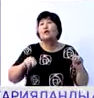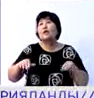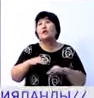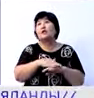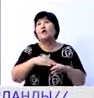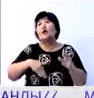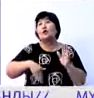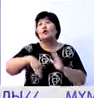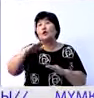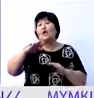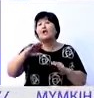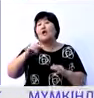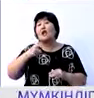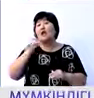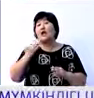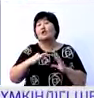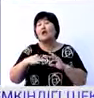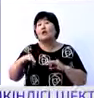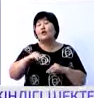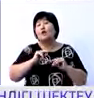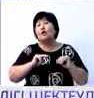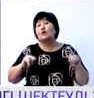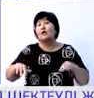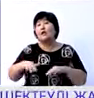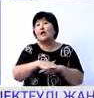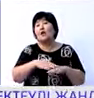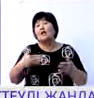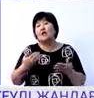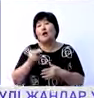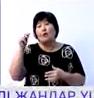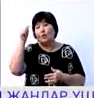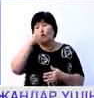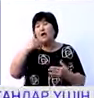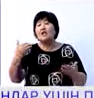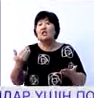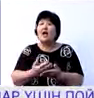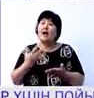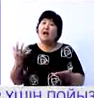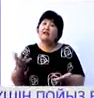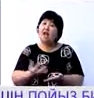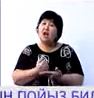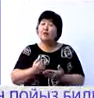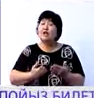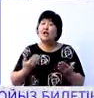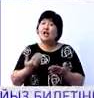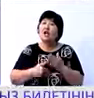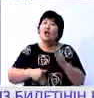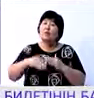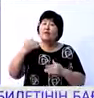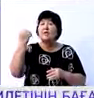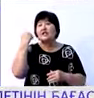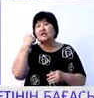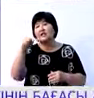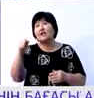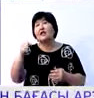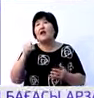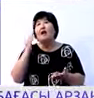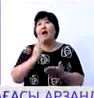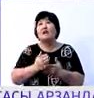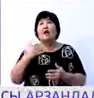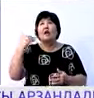Жалағаш аудандық ұстаздар қауымына жаңа оқу жылында жаңа табыс, жаңа биіктерден, жаңа шыңдардан алға